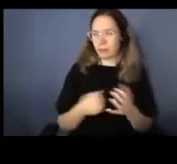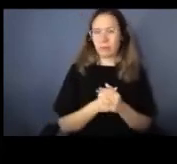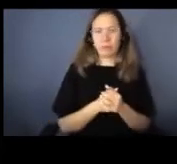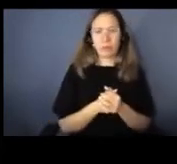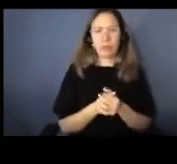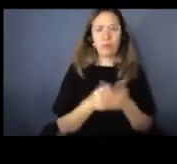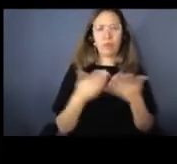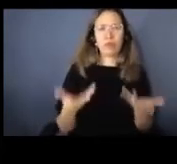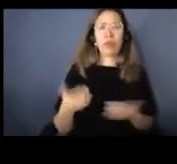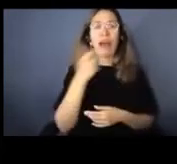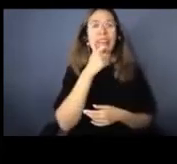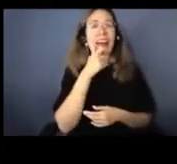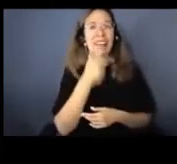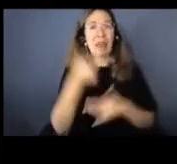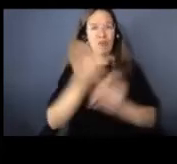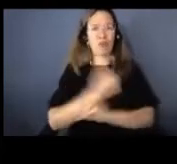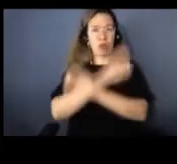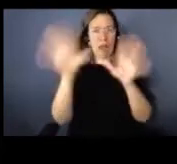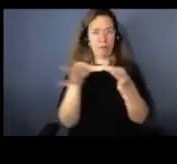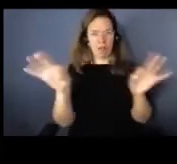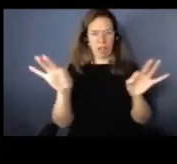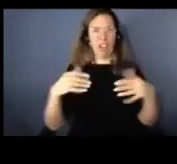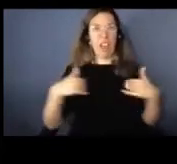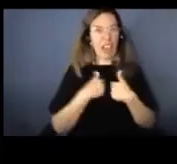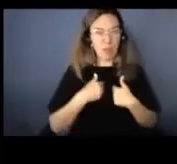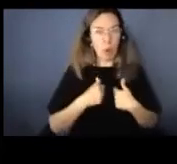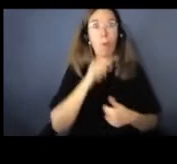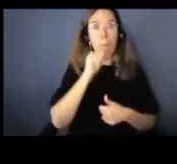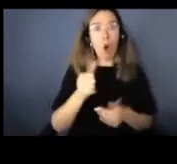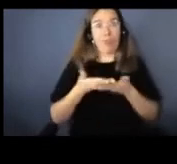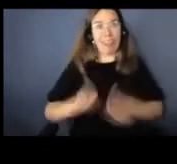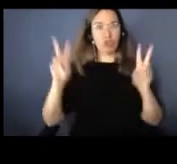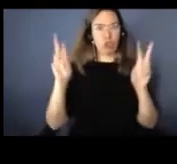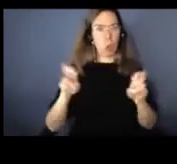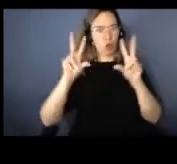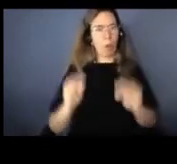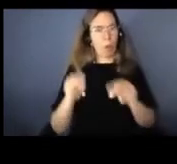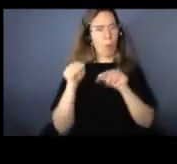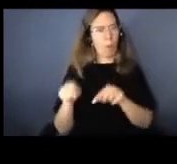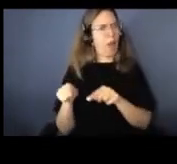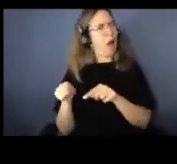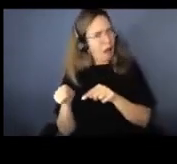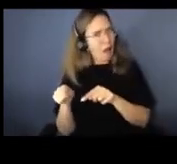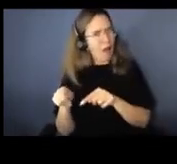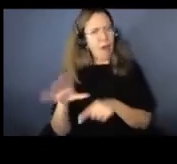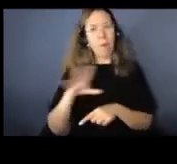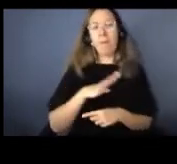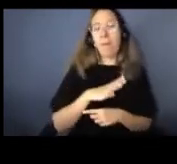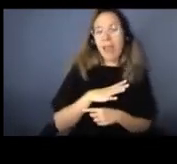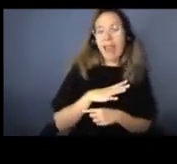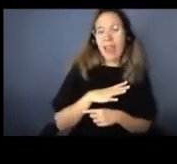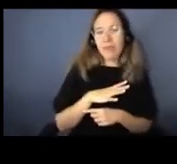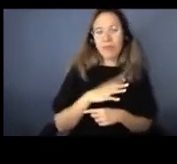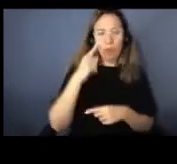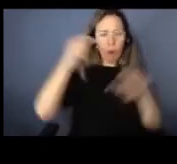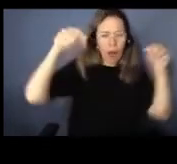la version anglaise est plus explicite. On nous dit clairement, en fait, les animaux ne sont pas des choses, mais le droit, comme on voit en